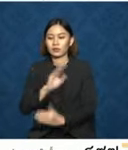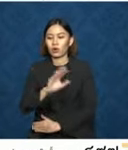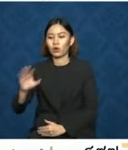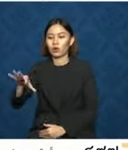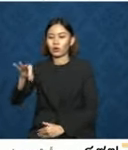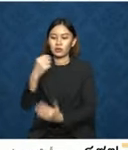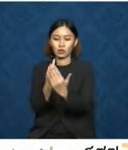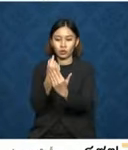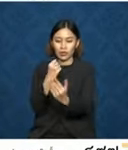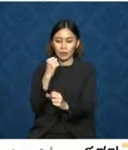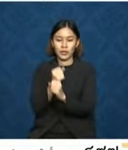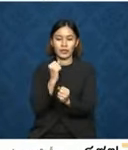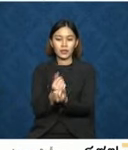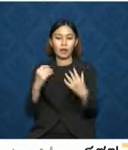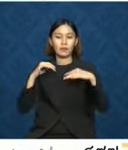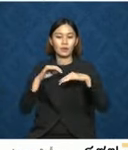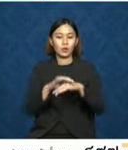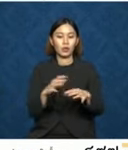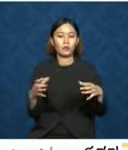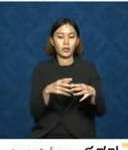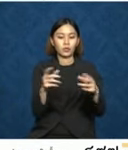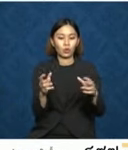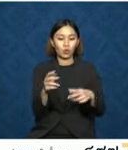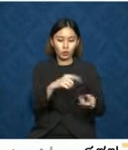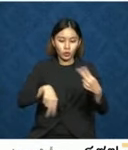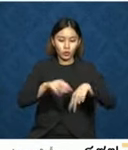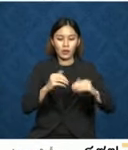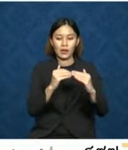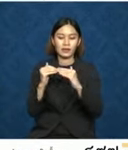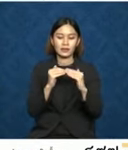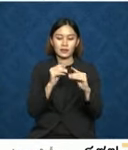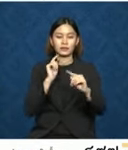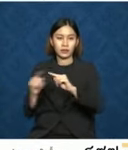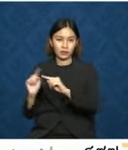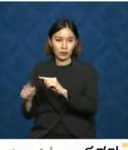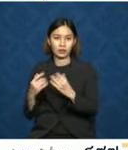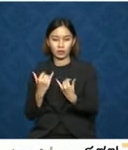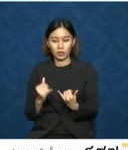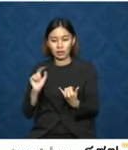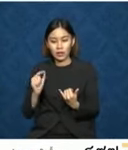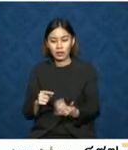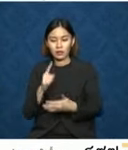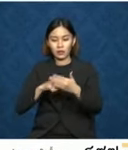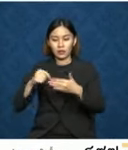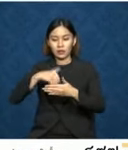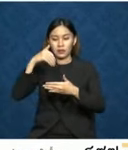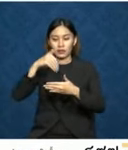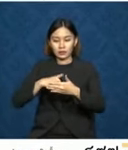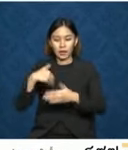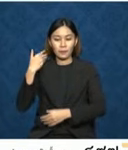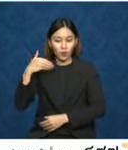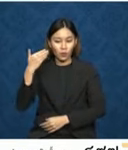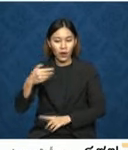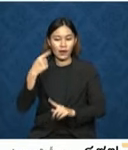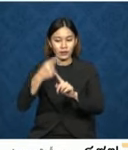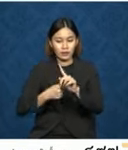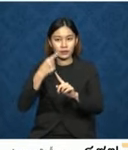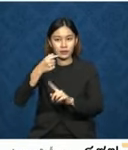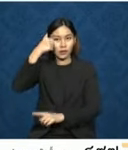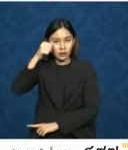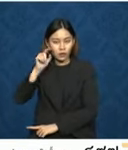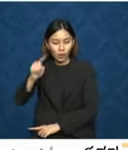พวกเขาเข้าไปทำงานและก็ดูแลสิทธิ์ที่พวกเขาพึงได้รับขณะนี้การเลือกตั้งผ่านมา 1เดือนกับ 1วันแล้ว